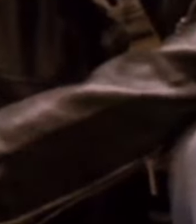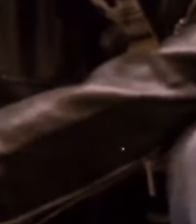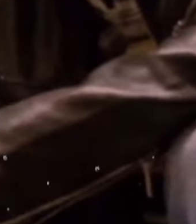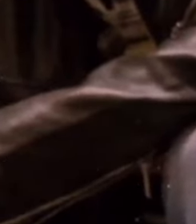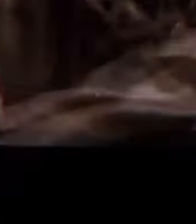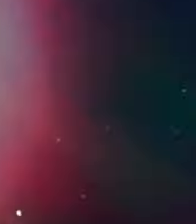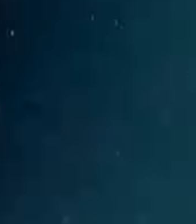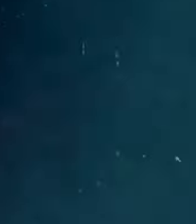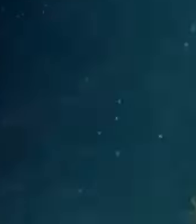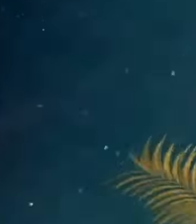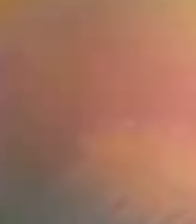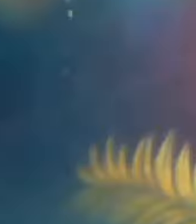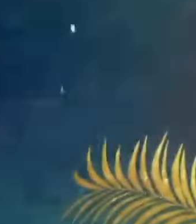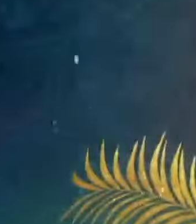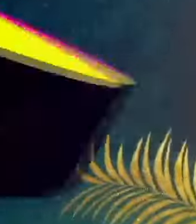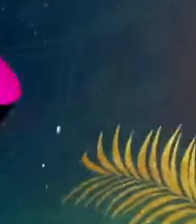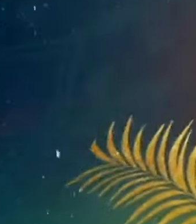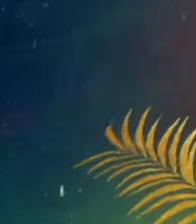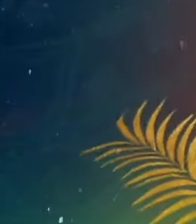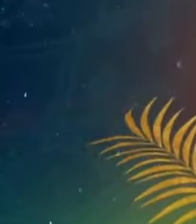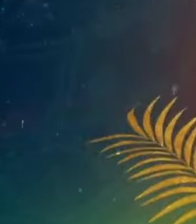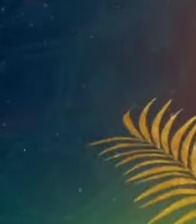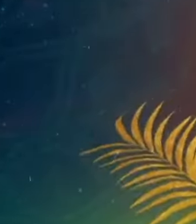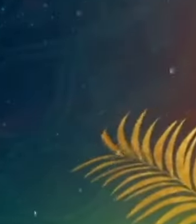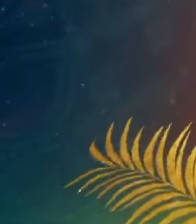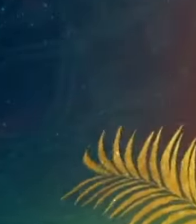Engkau kecewa.